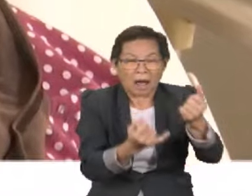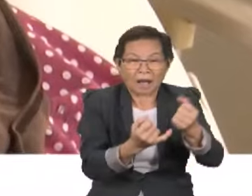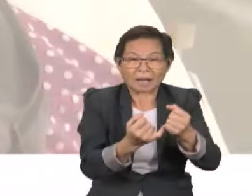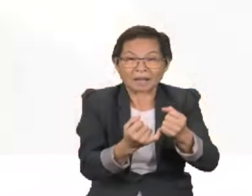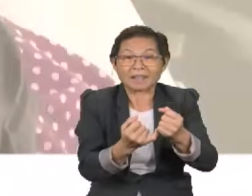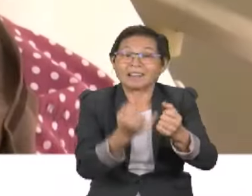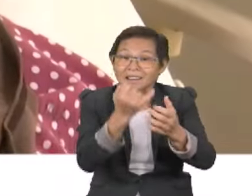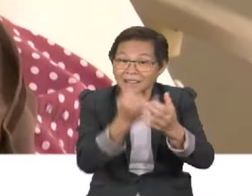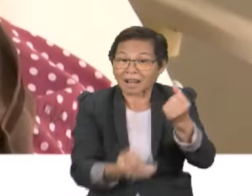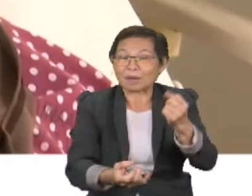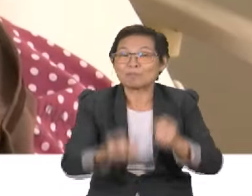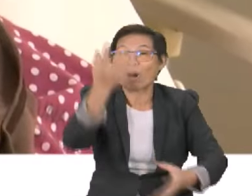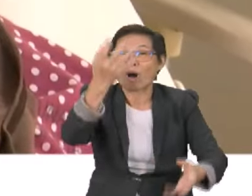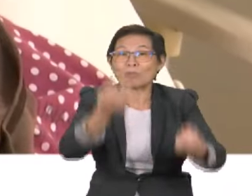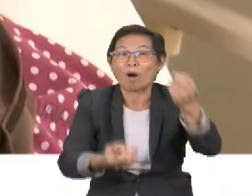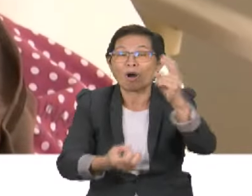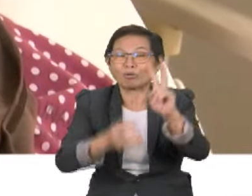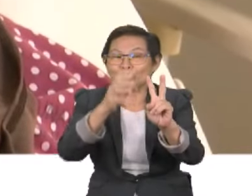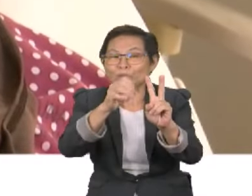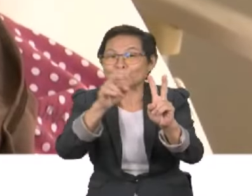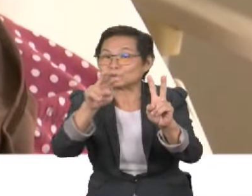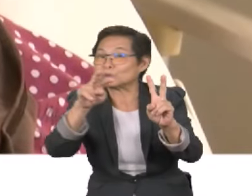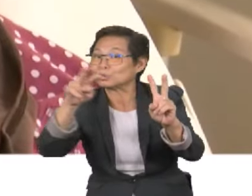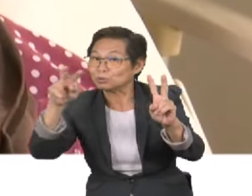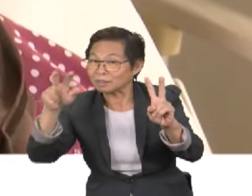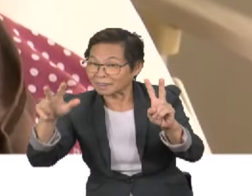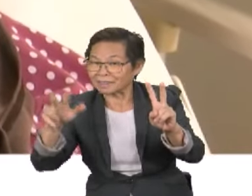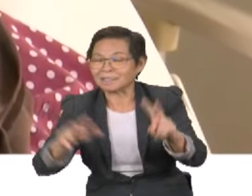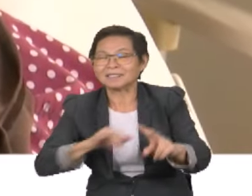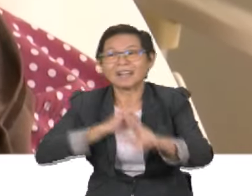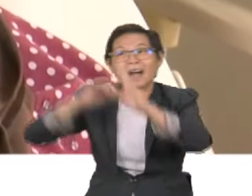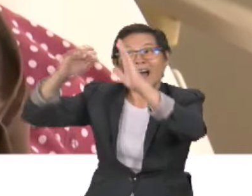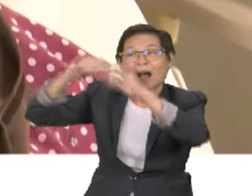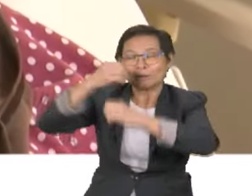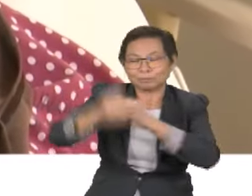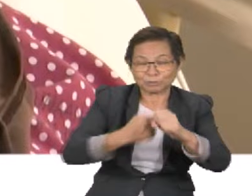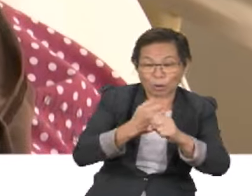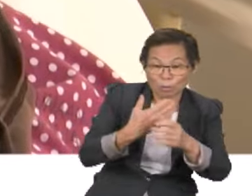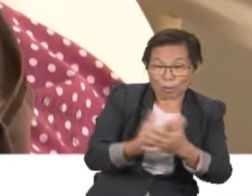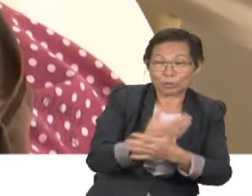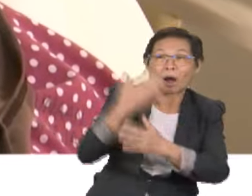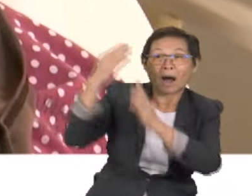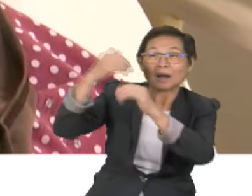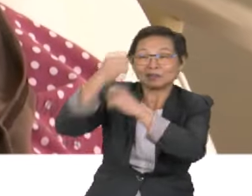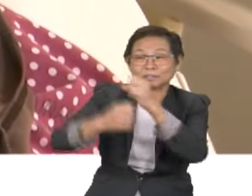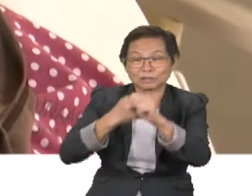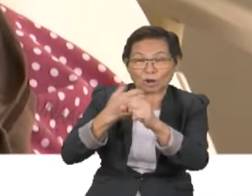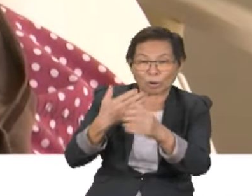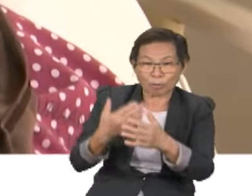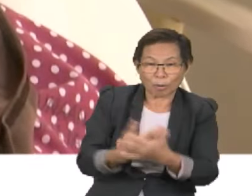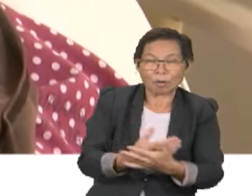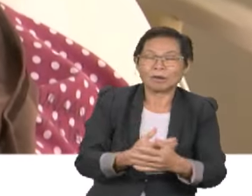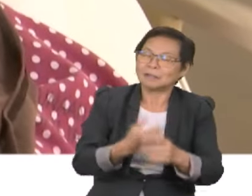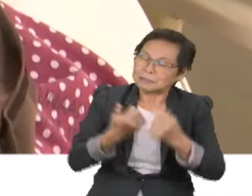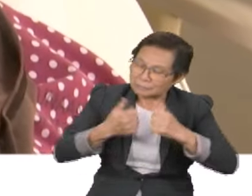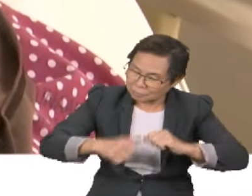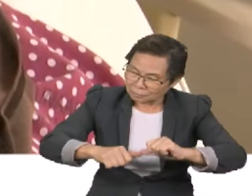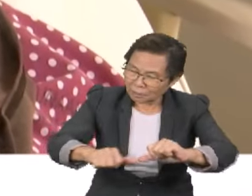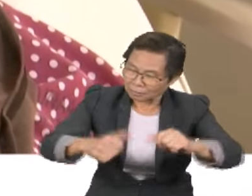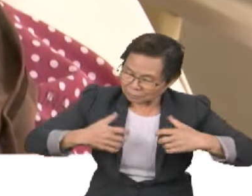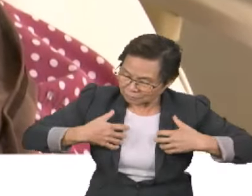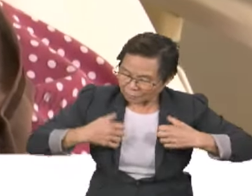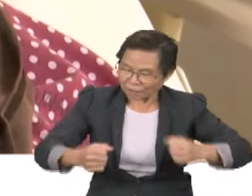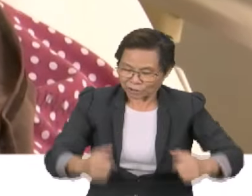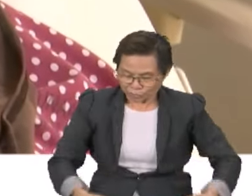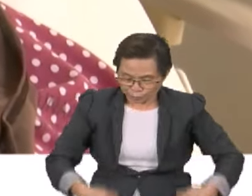tahun baru ni. Supaya baby saya harap untuk tahun baru ni baby tu kekal sihat, dapat